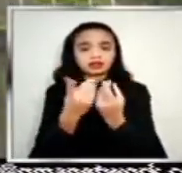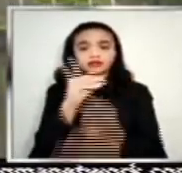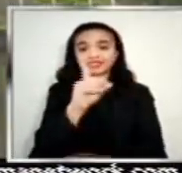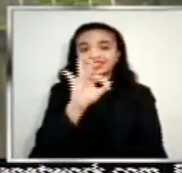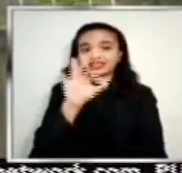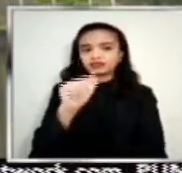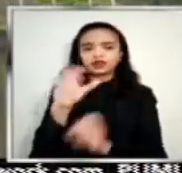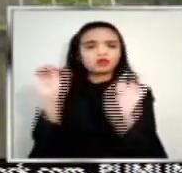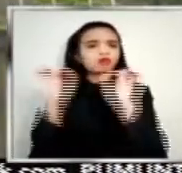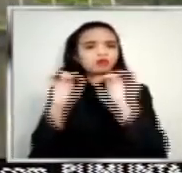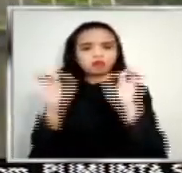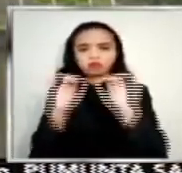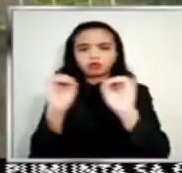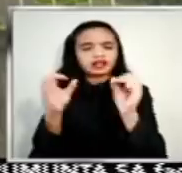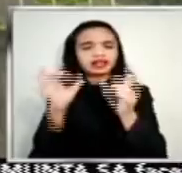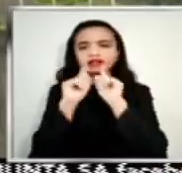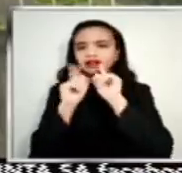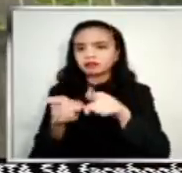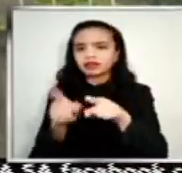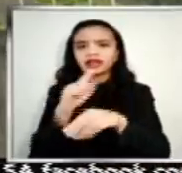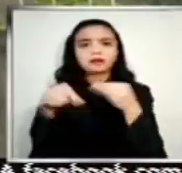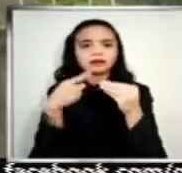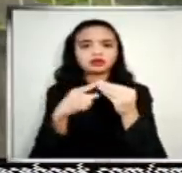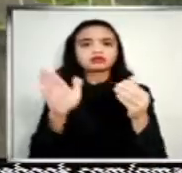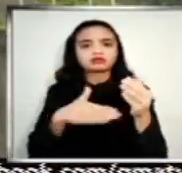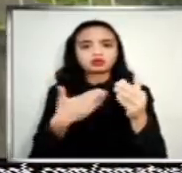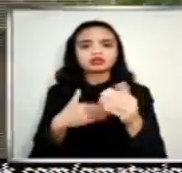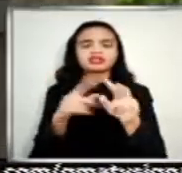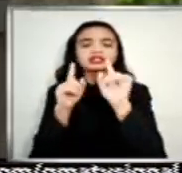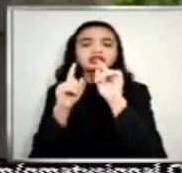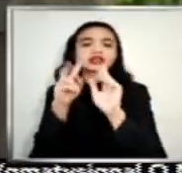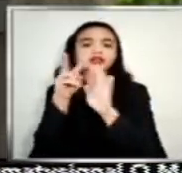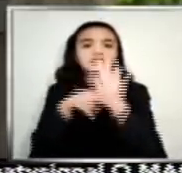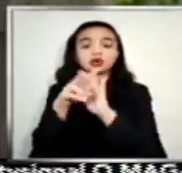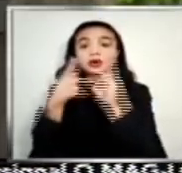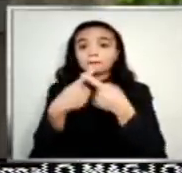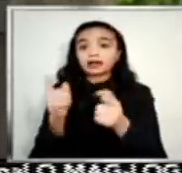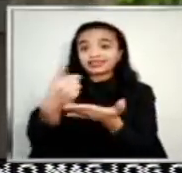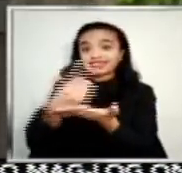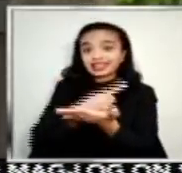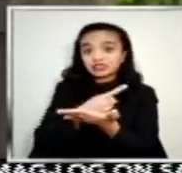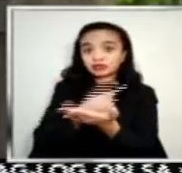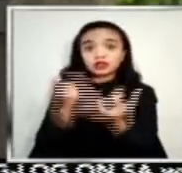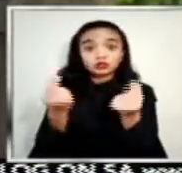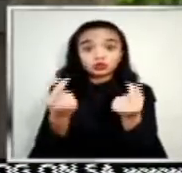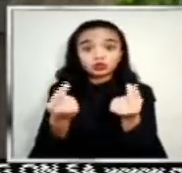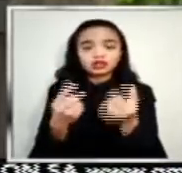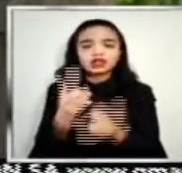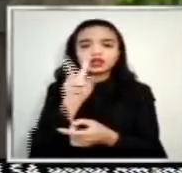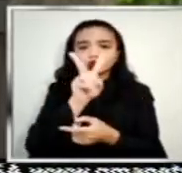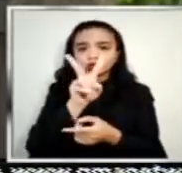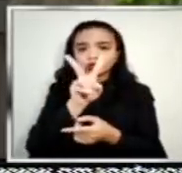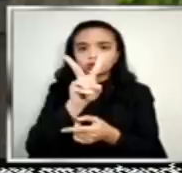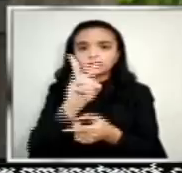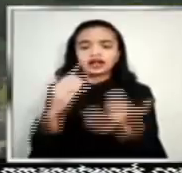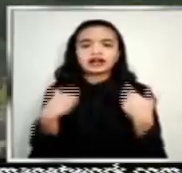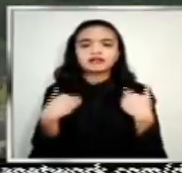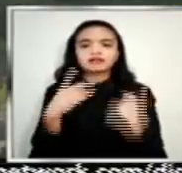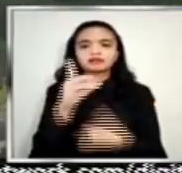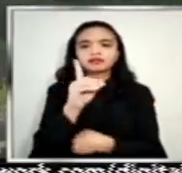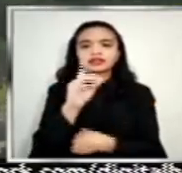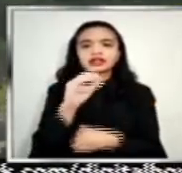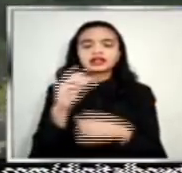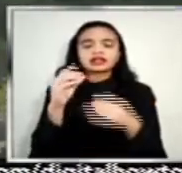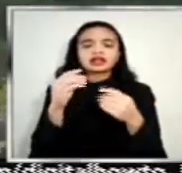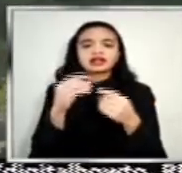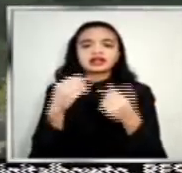tugon kaugnay ng music video. Pero nitong nakaraang linggo, naghain ng dalawang diplomatic protest ang ating gobyerno